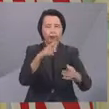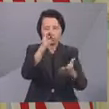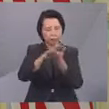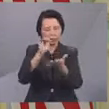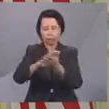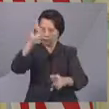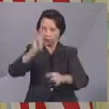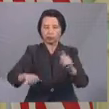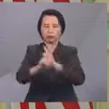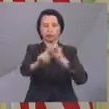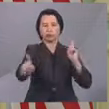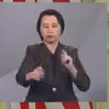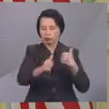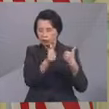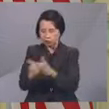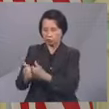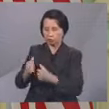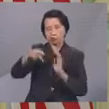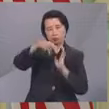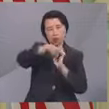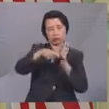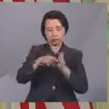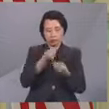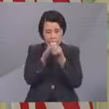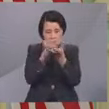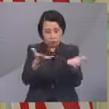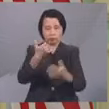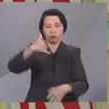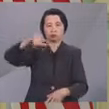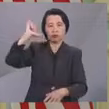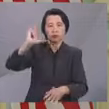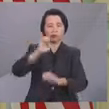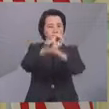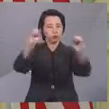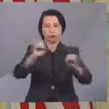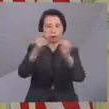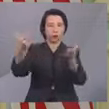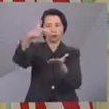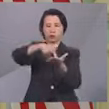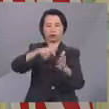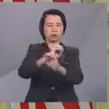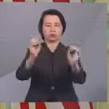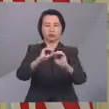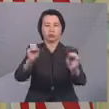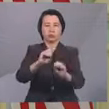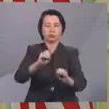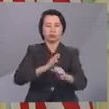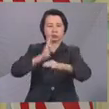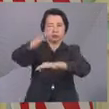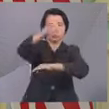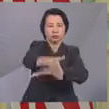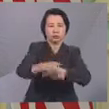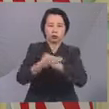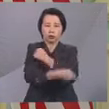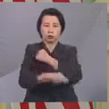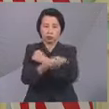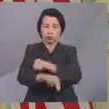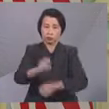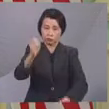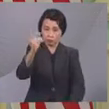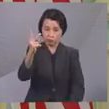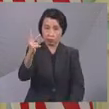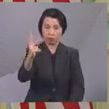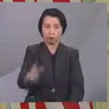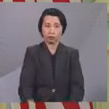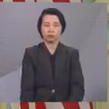tertakluk kepada peraturan yang saya umumkan semalam, iaitu tiada lagi pergerakan rentas negeri. Okey.